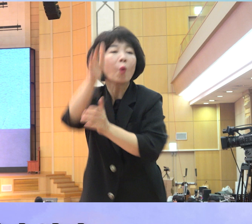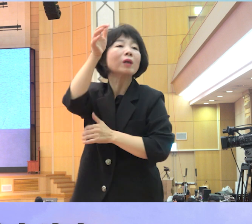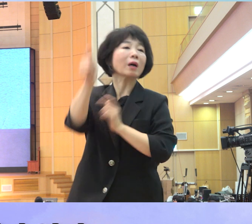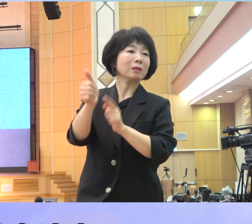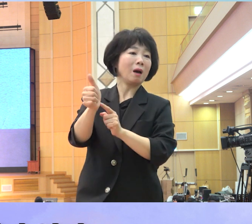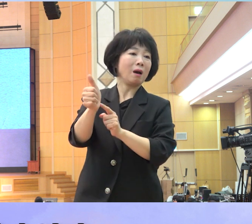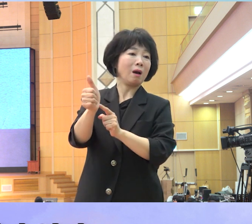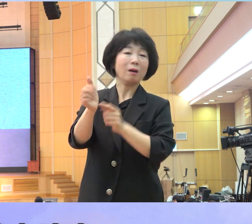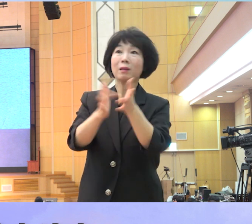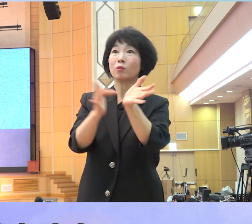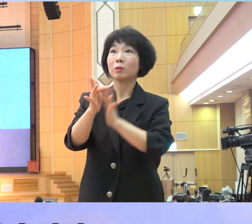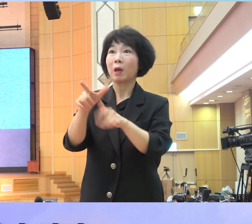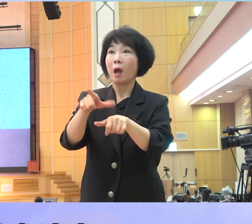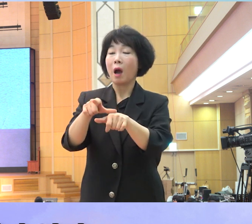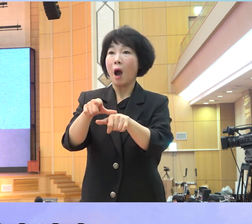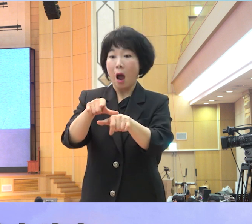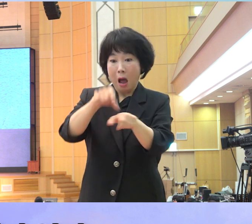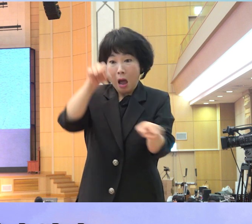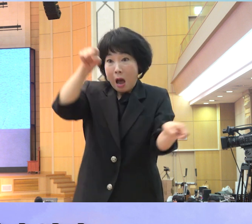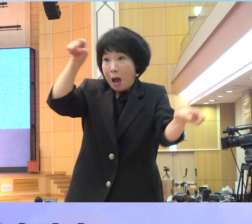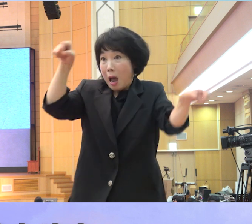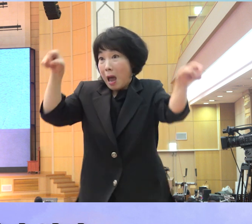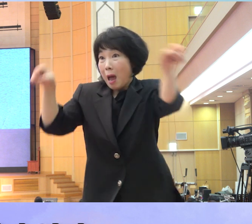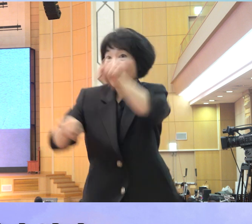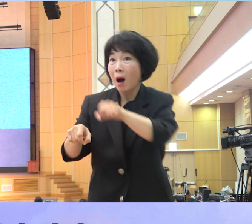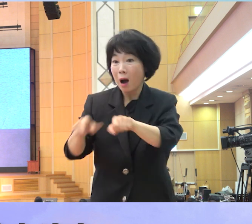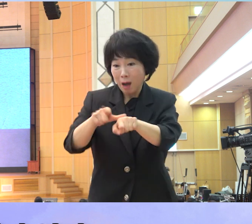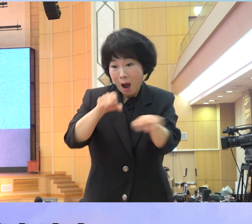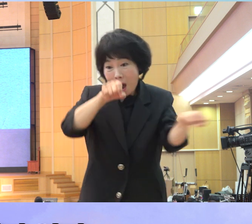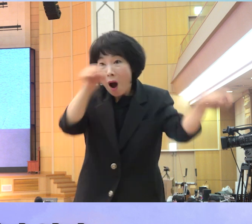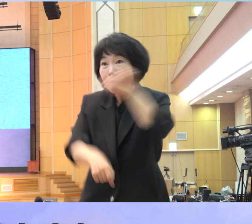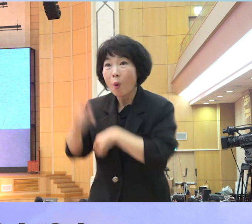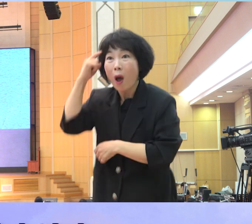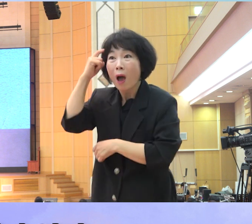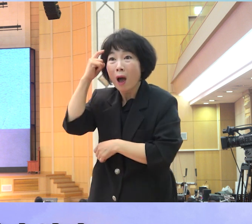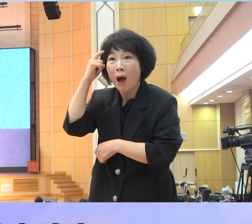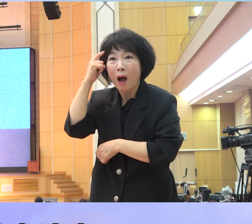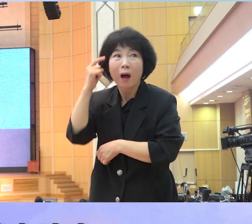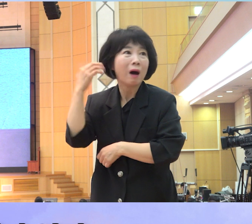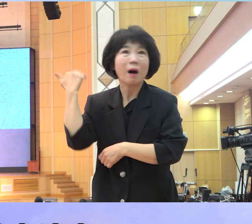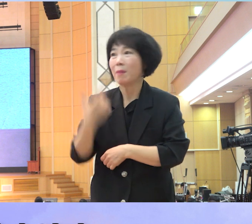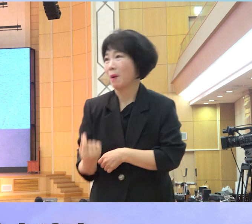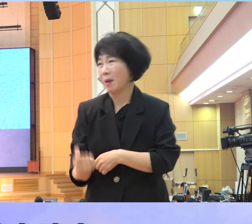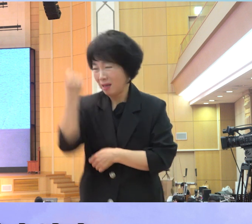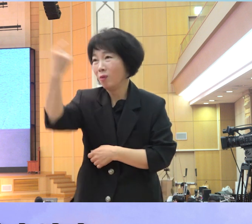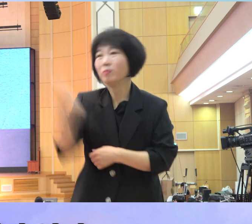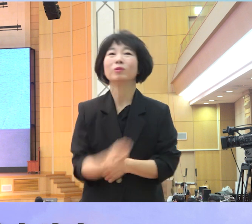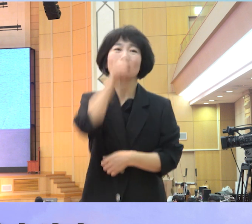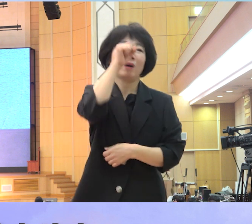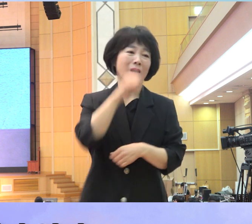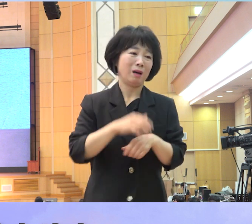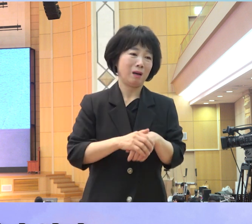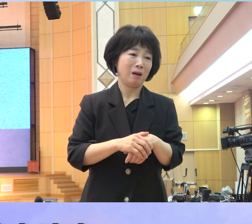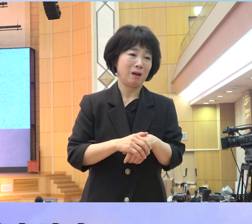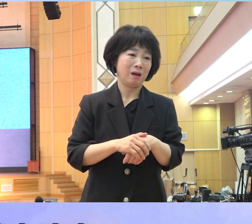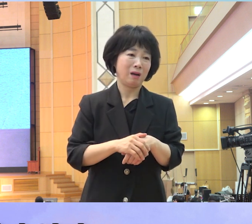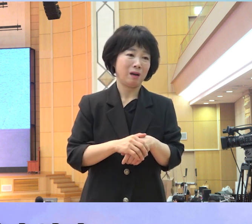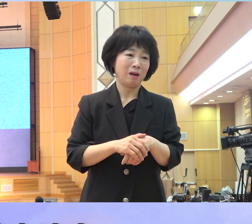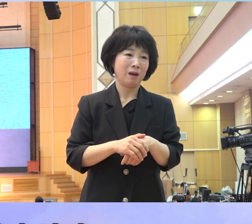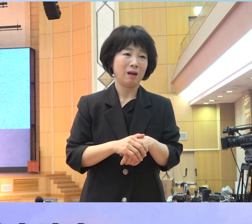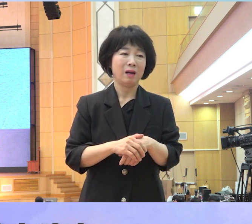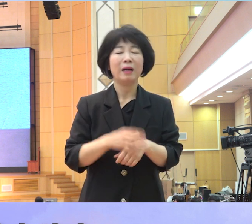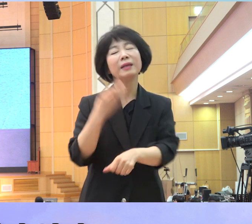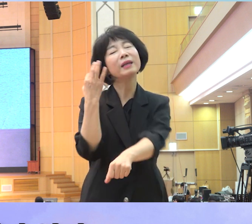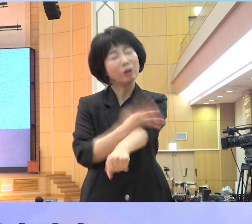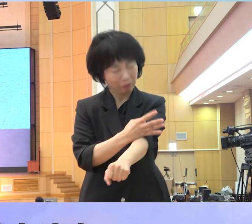결국에 야이로 회당장의 하인이 와가지고 야이로 회당장에게 말하는 거예요. 주인이요, 딸이 결국에